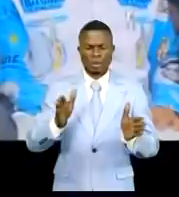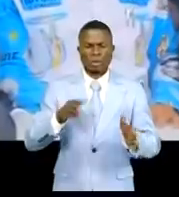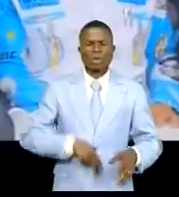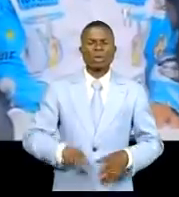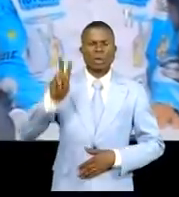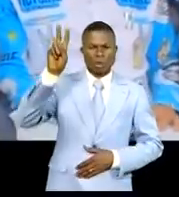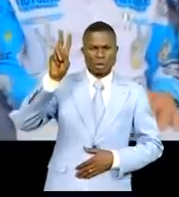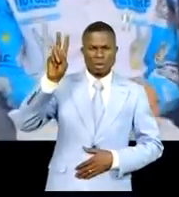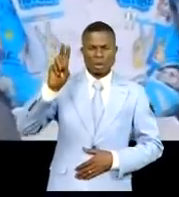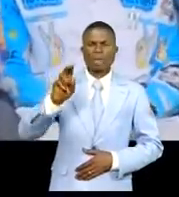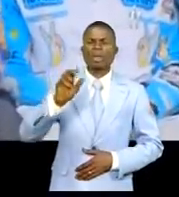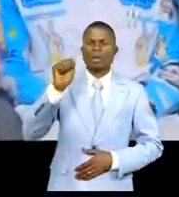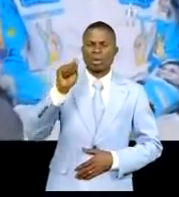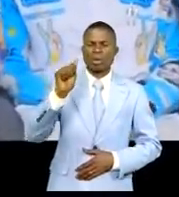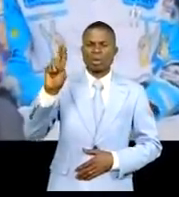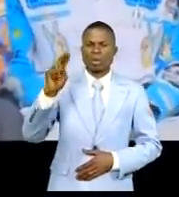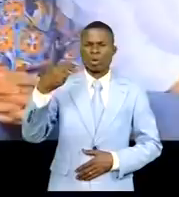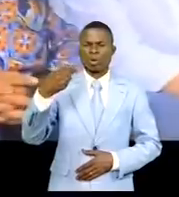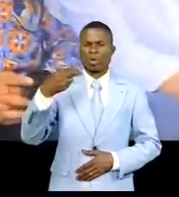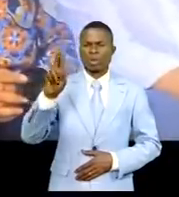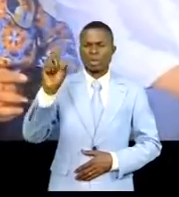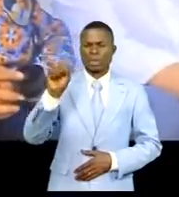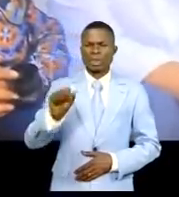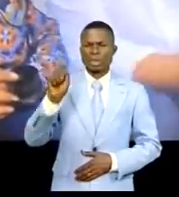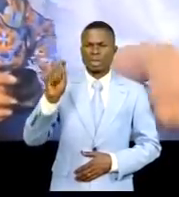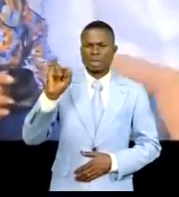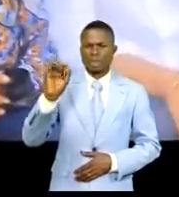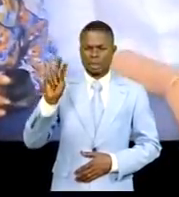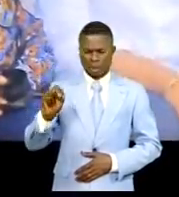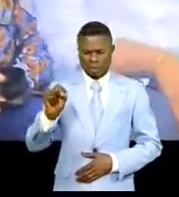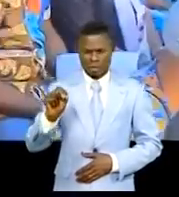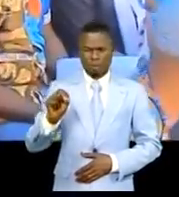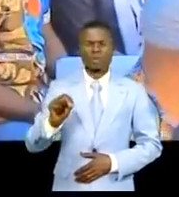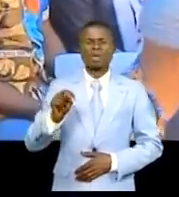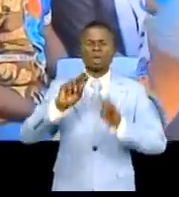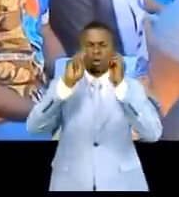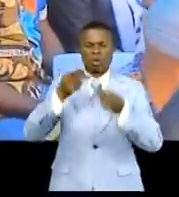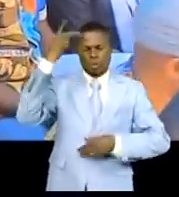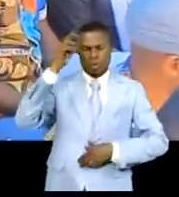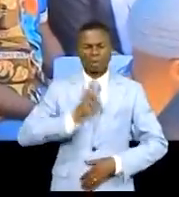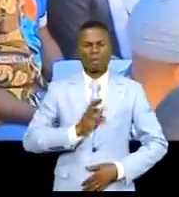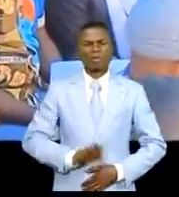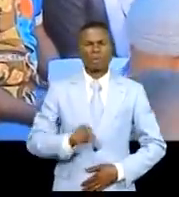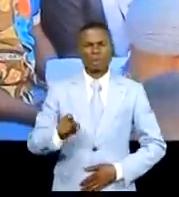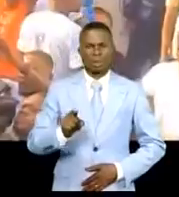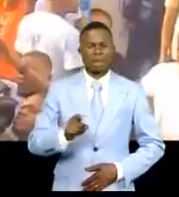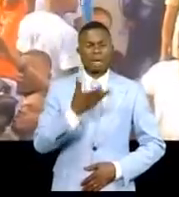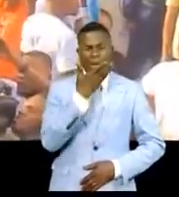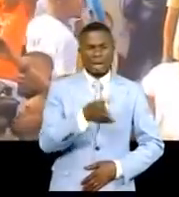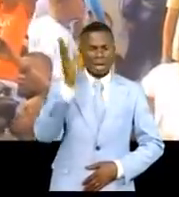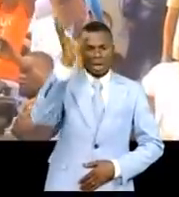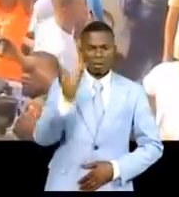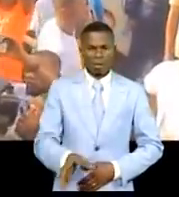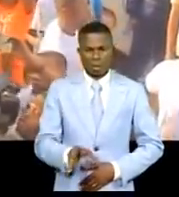présidentiel Augustin Kabuya, accompagné d'autres hauts cadres du parti cher à Félix-Antoine Tshisekedi Tshilombo. Sur place,